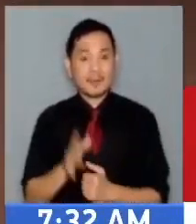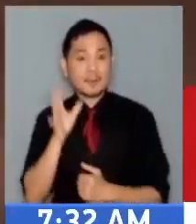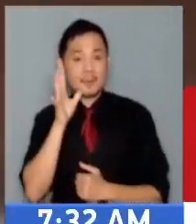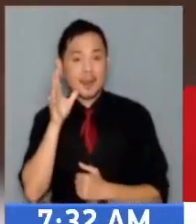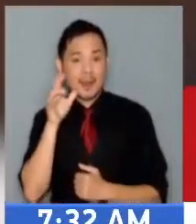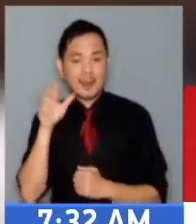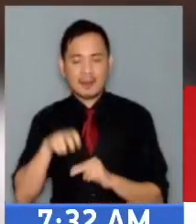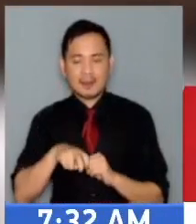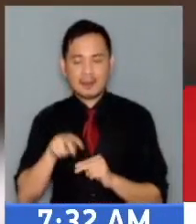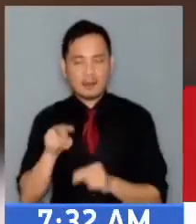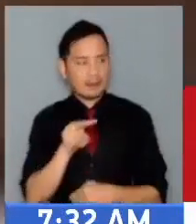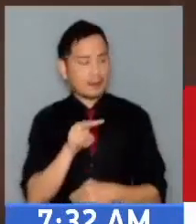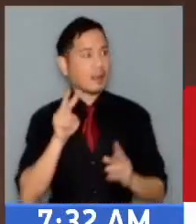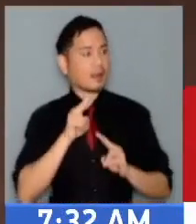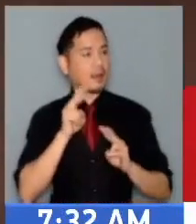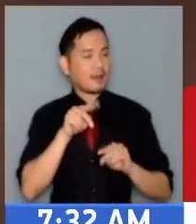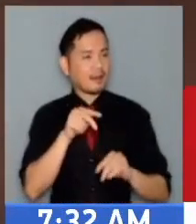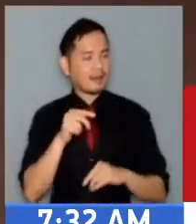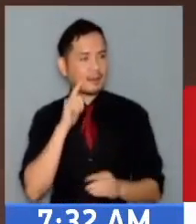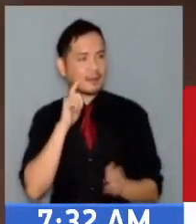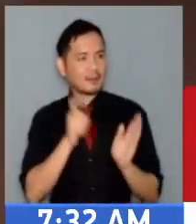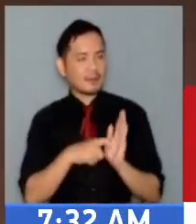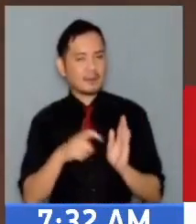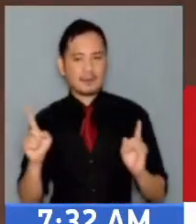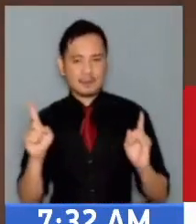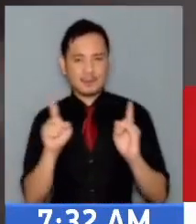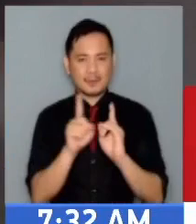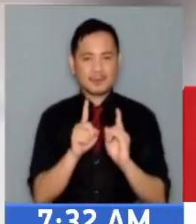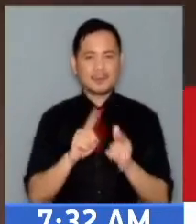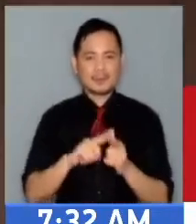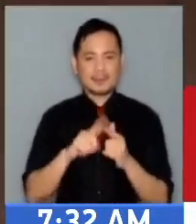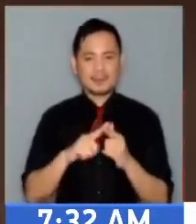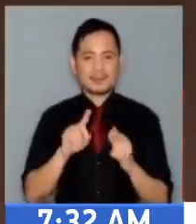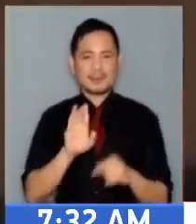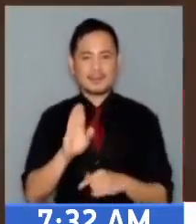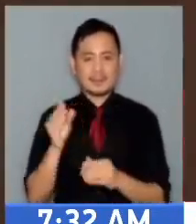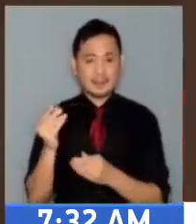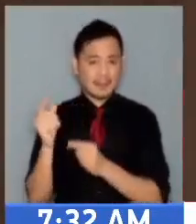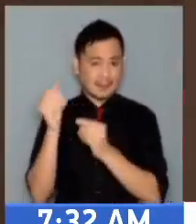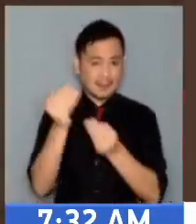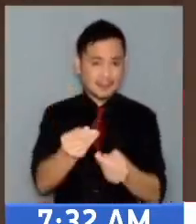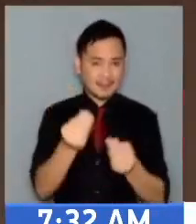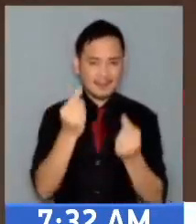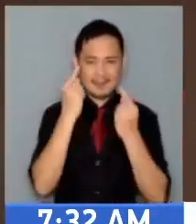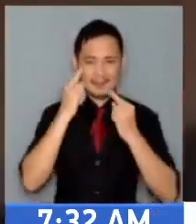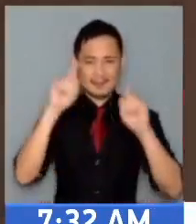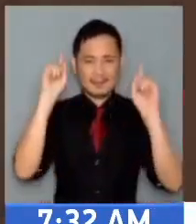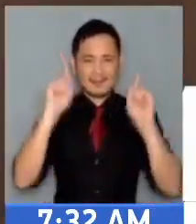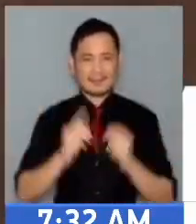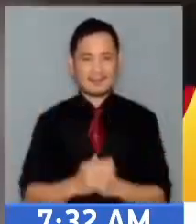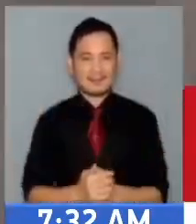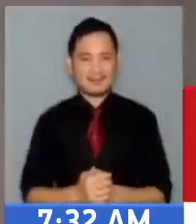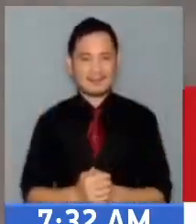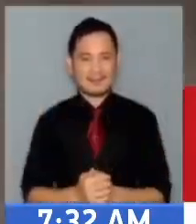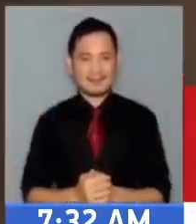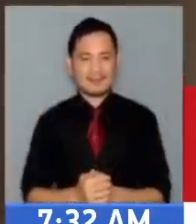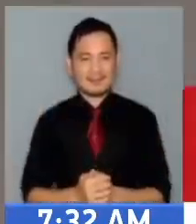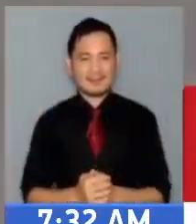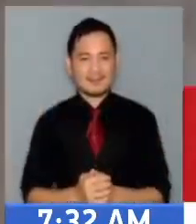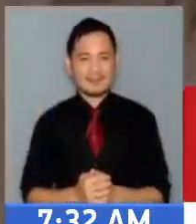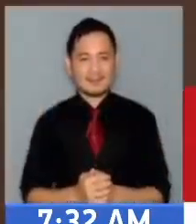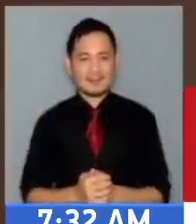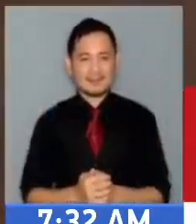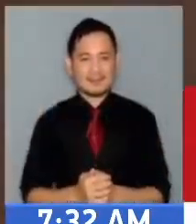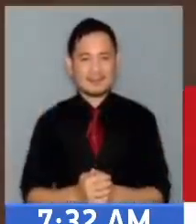rider. At success na ang delivery. Delivery! Delivery po, ma'am. Delivery